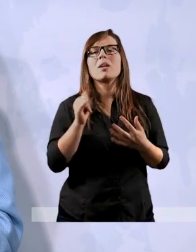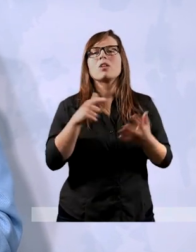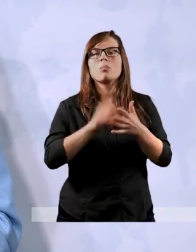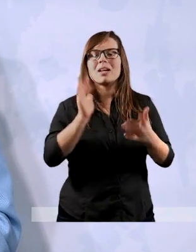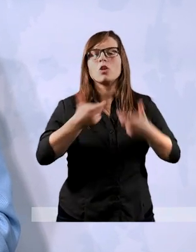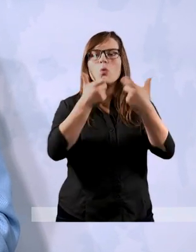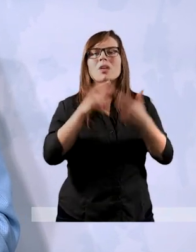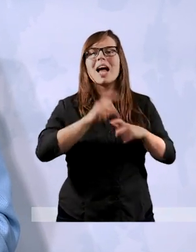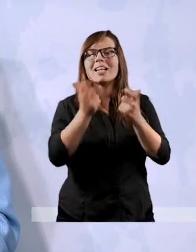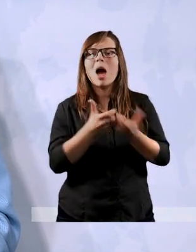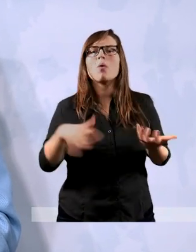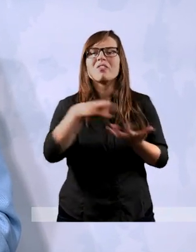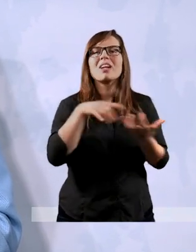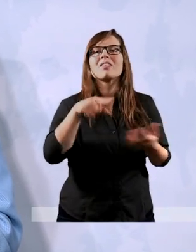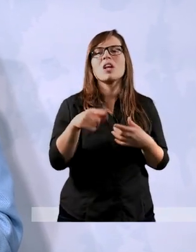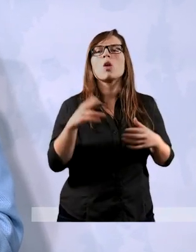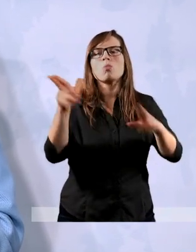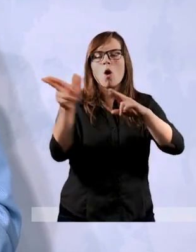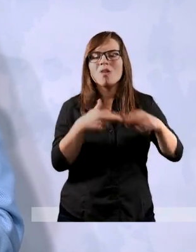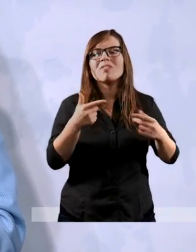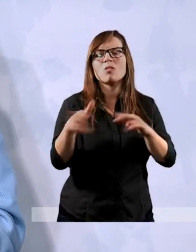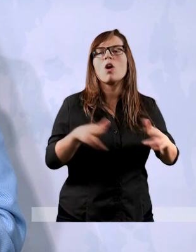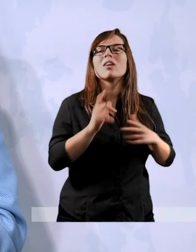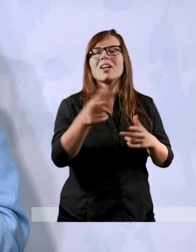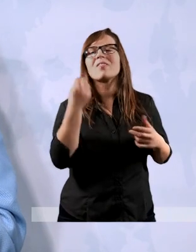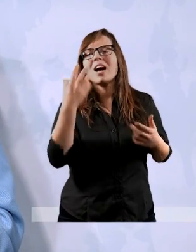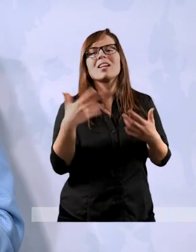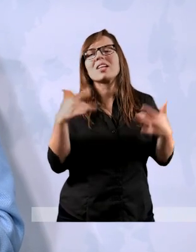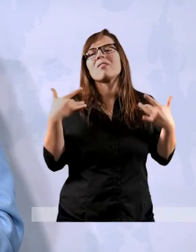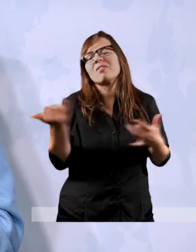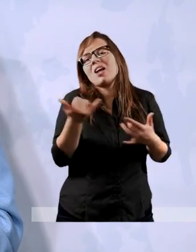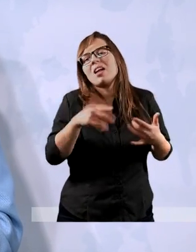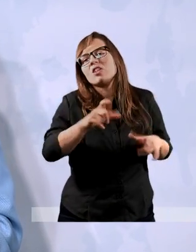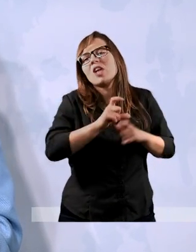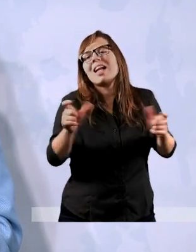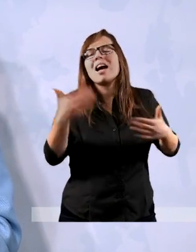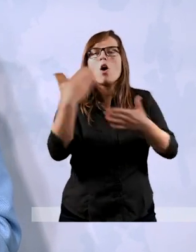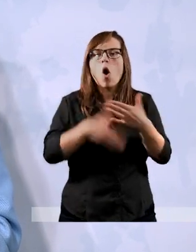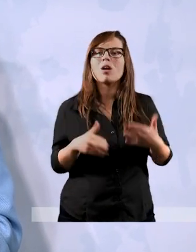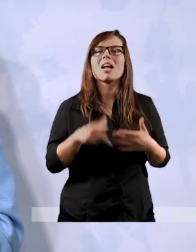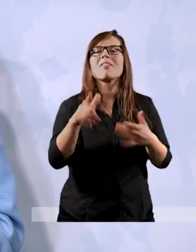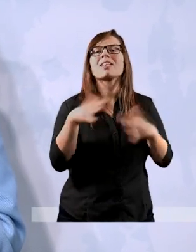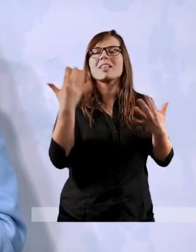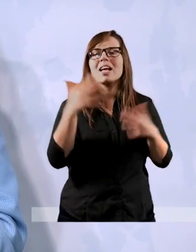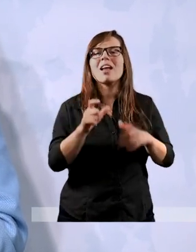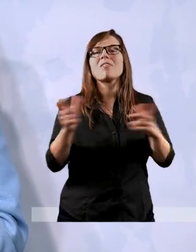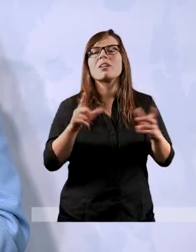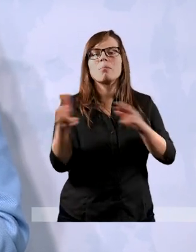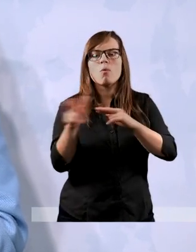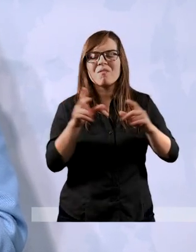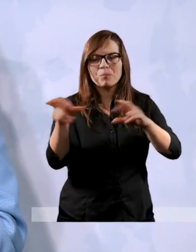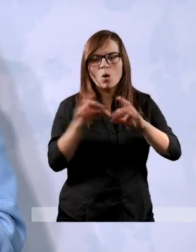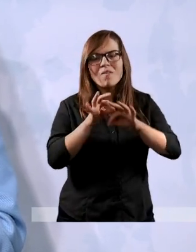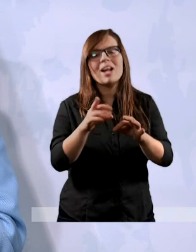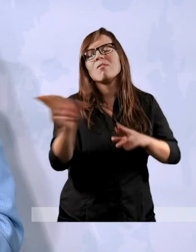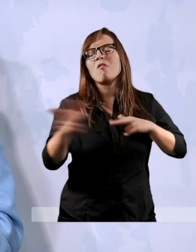głoszona na całym świecie, to wtedy po nas powróci z powrotem. Więc kto wie, czy czasem nie żyjemy właśnie w czasach końca. To tyle tytułem wprowadzenia. Powracamy